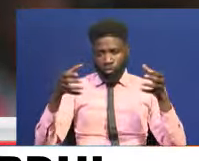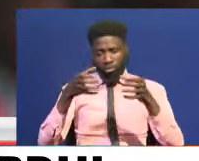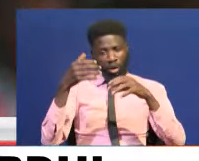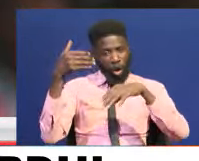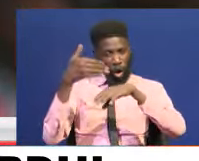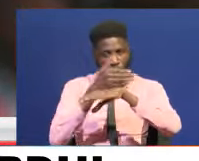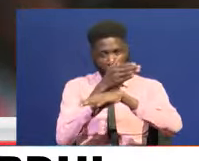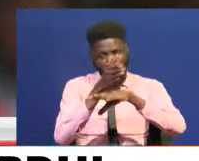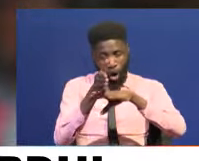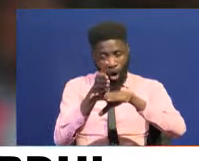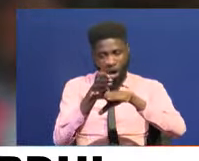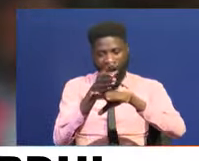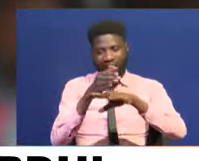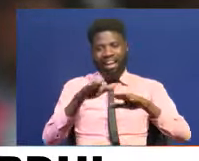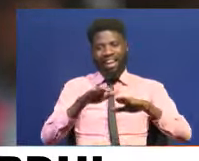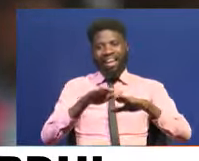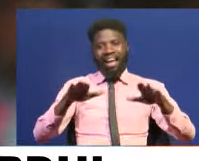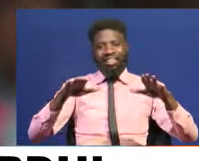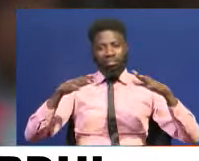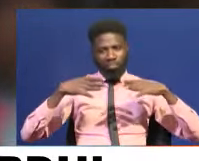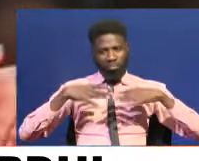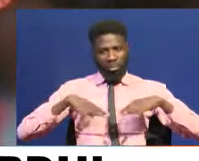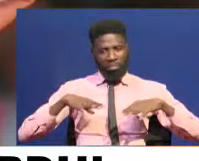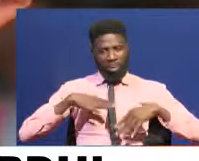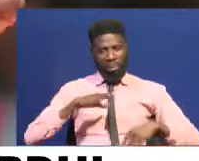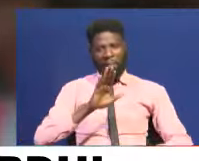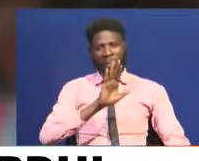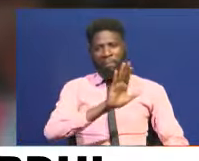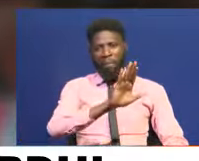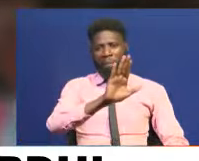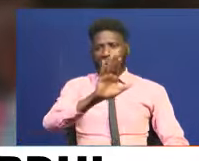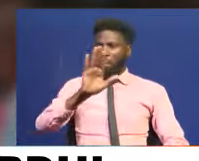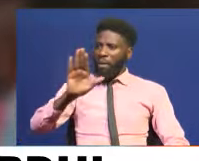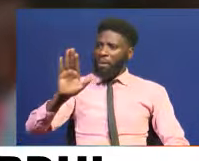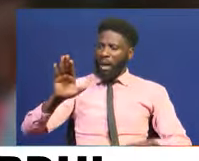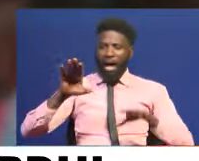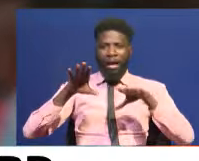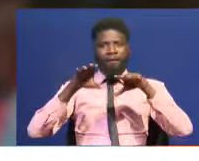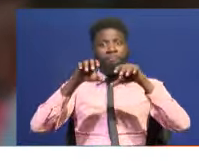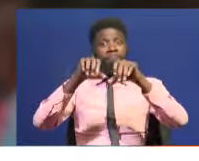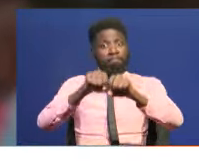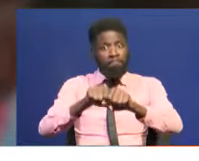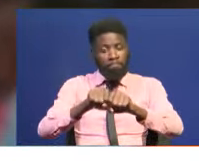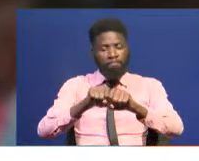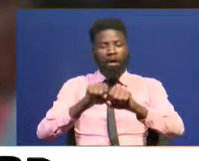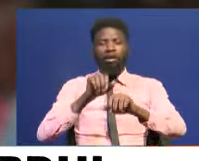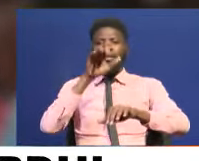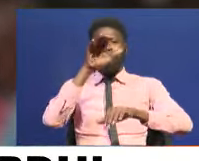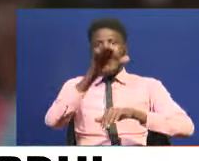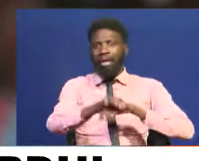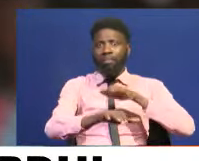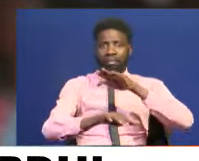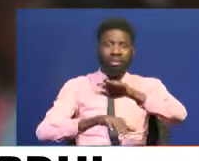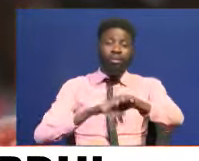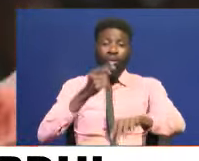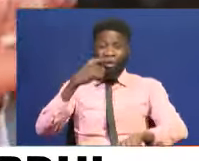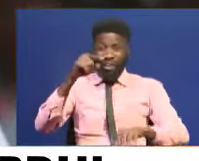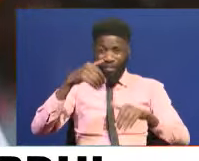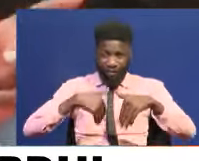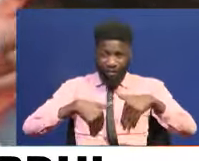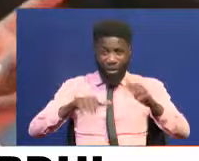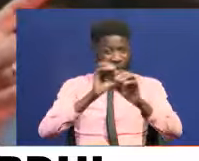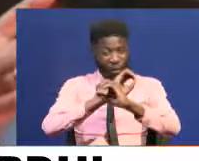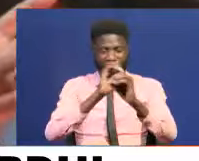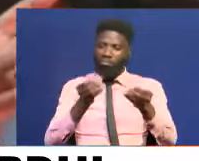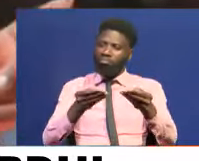wananyakua mashamba ya wananchi bila kupitia ile njia mzuri. Na